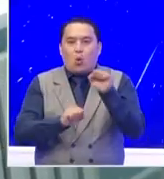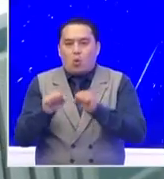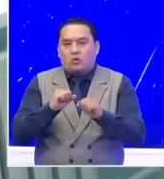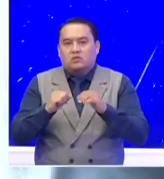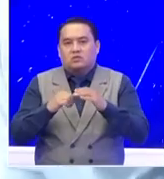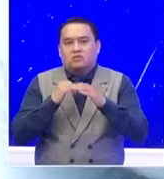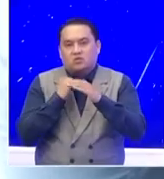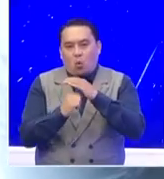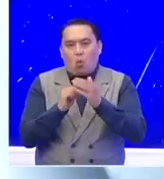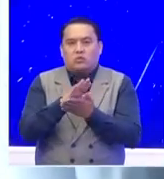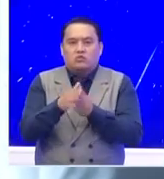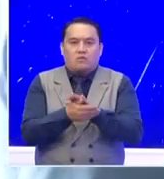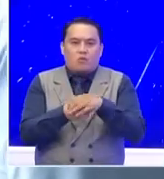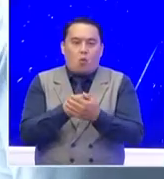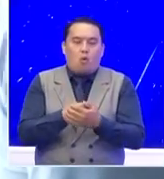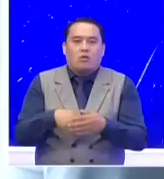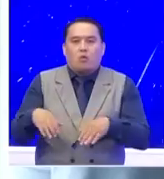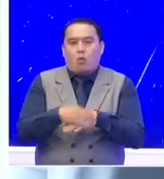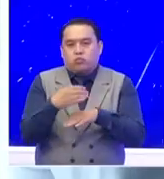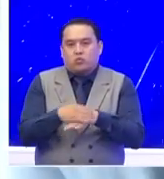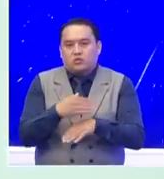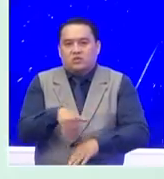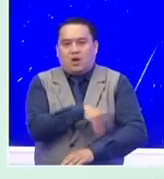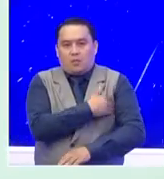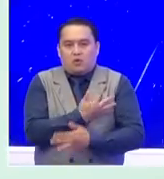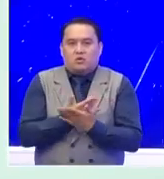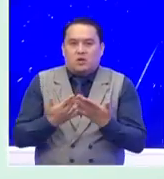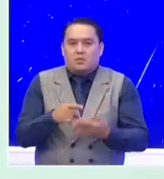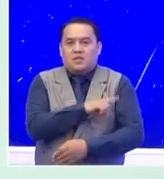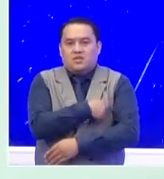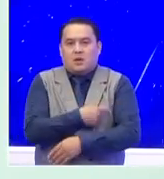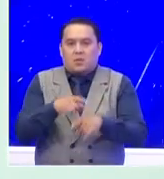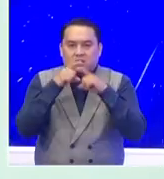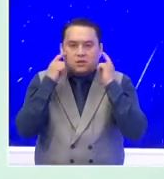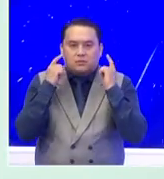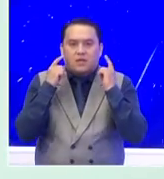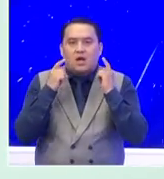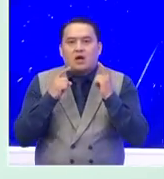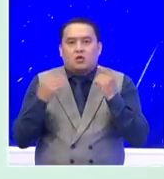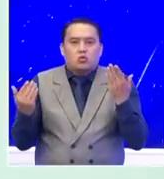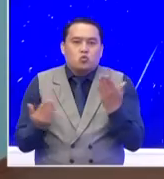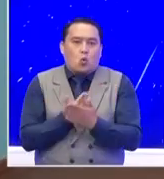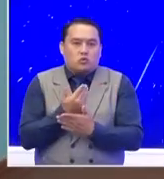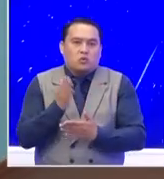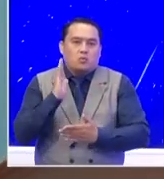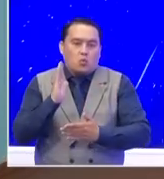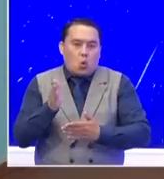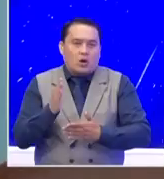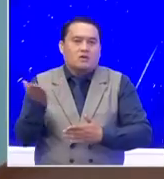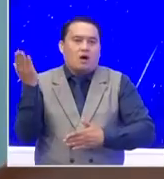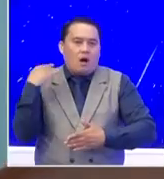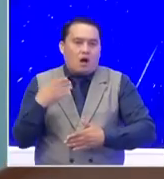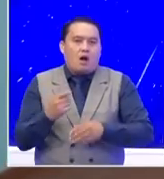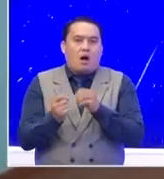тоннель, обработка рук и обуви, измерение температуры и наличие медицинской маски. Еще одно новшество. Если